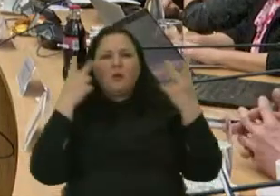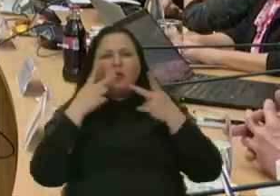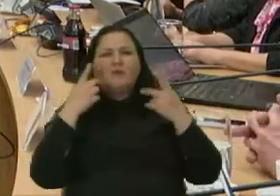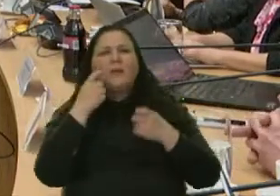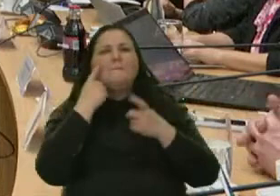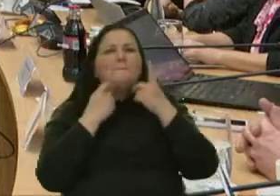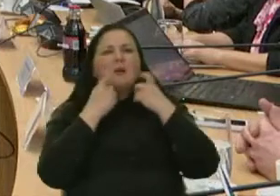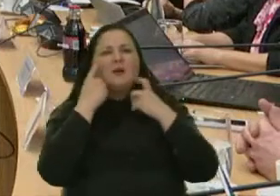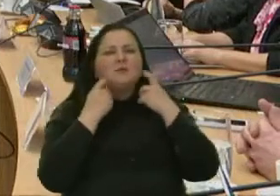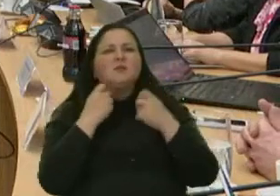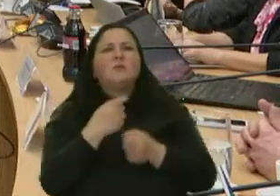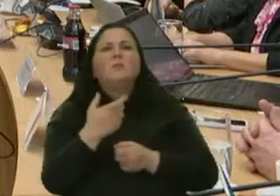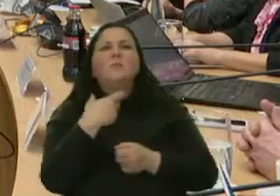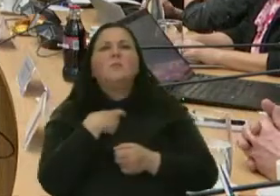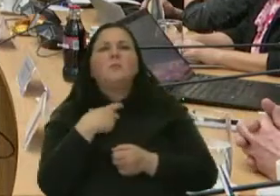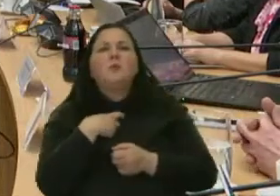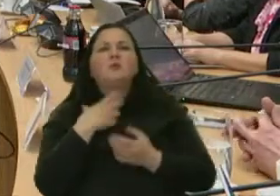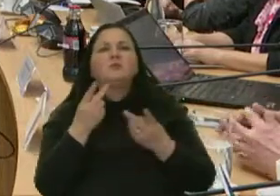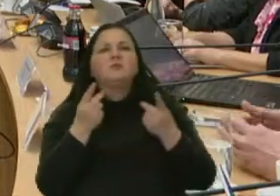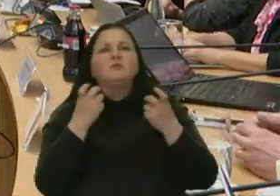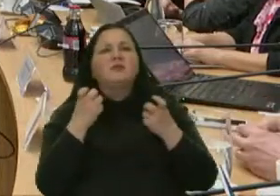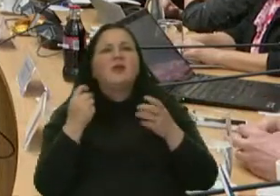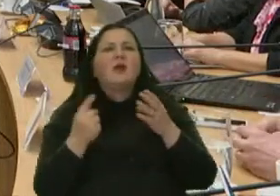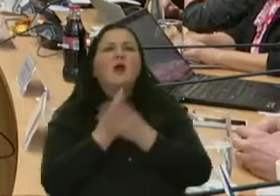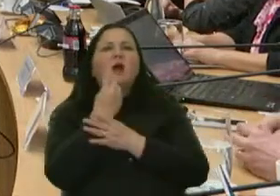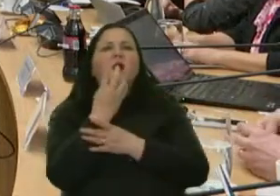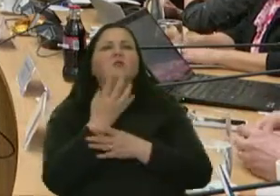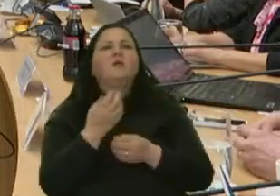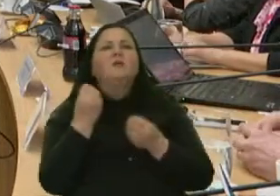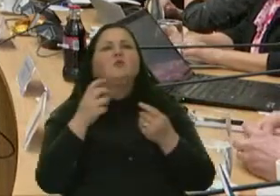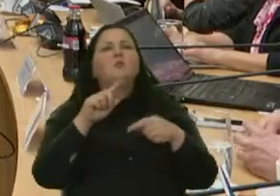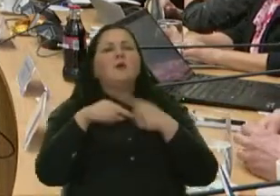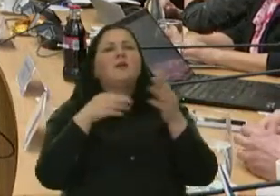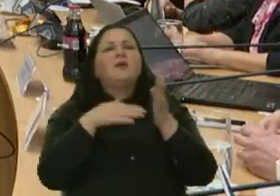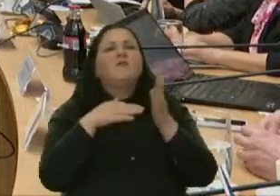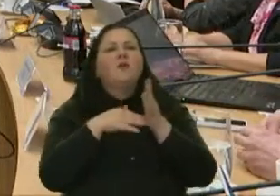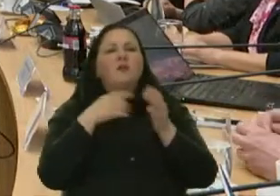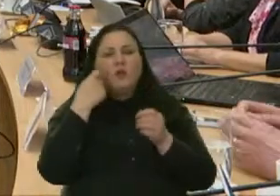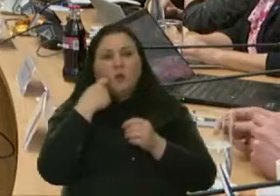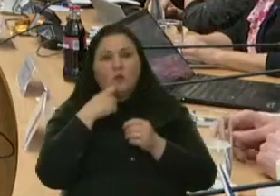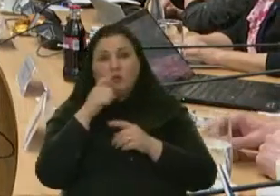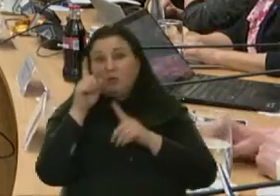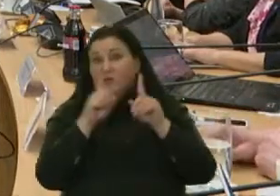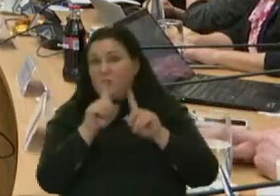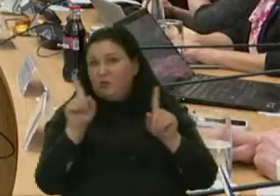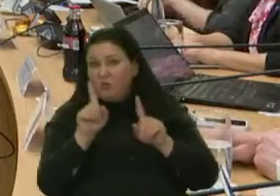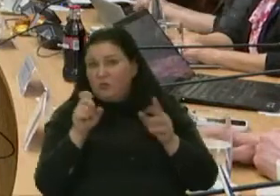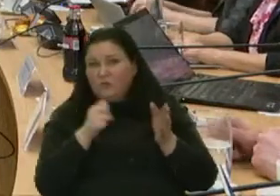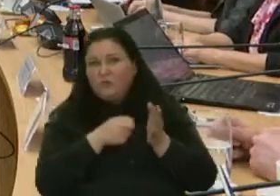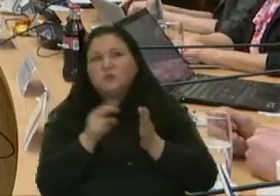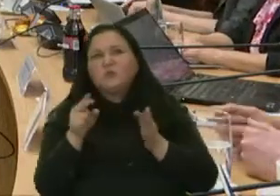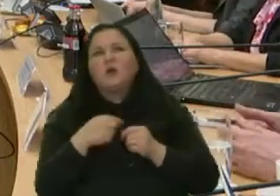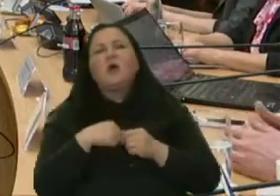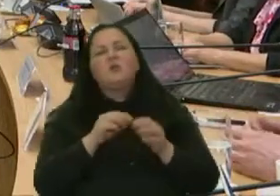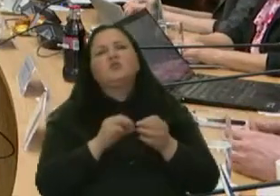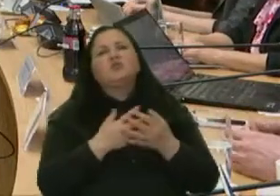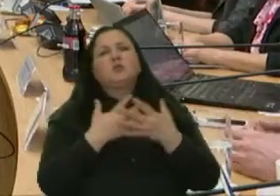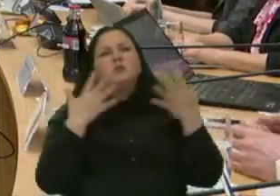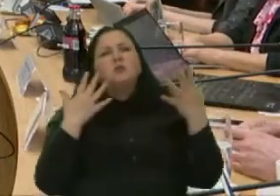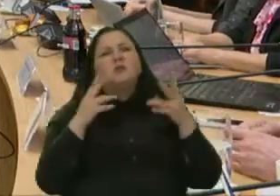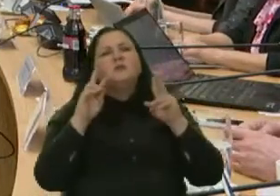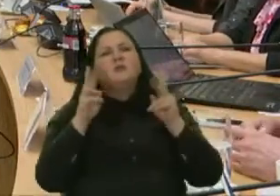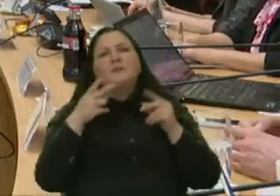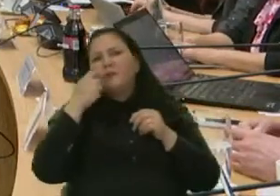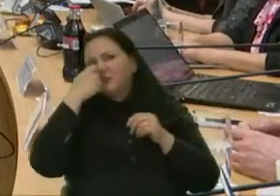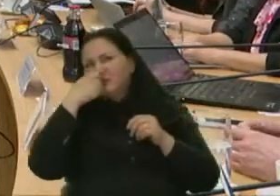încercăm varianta aceasta reactualizată după nevoile Clujului și dacă nici atunci nu funcționează Evident trebuie